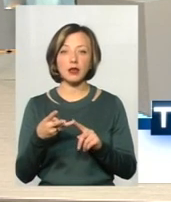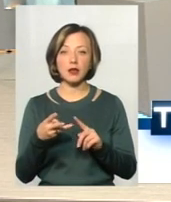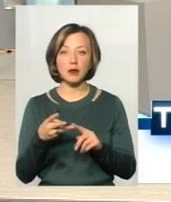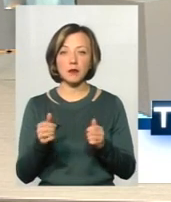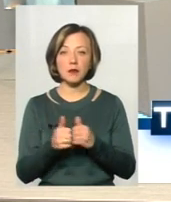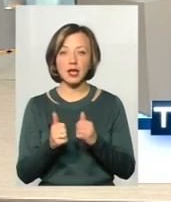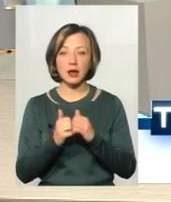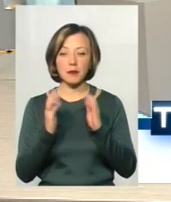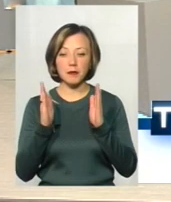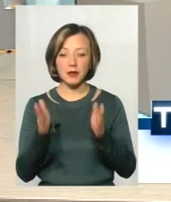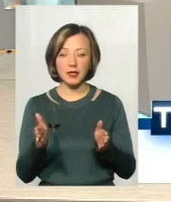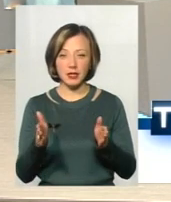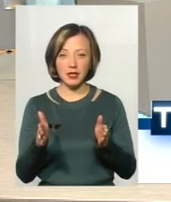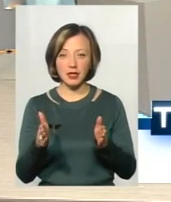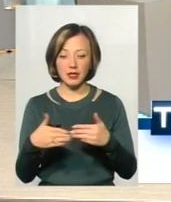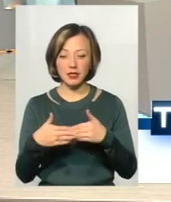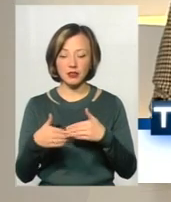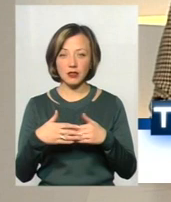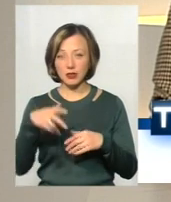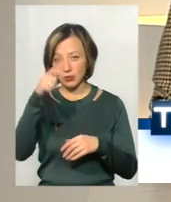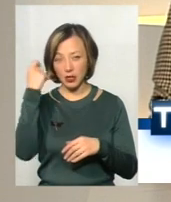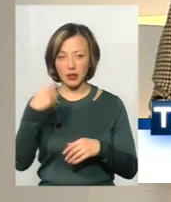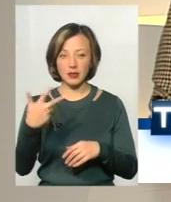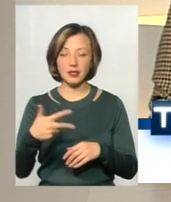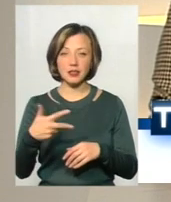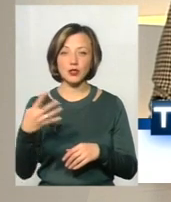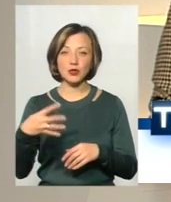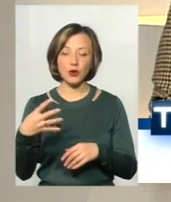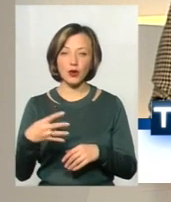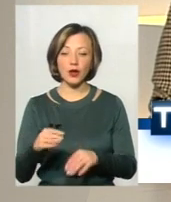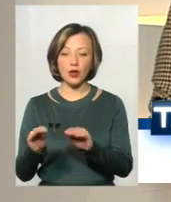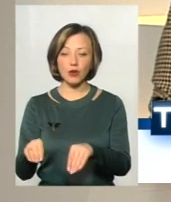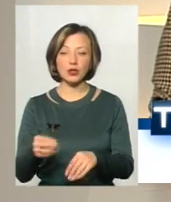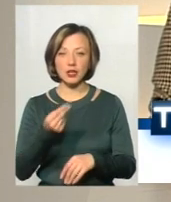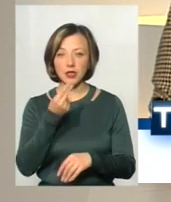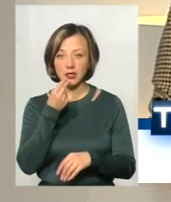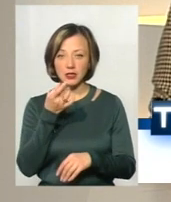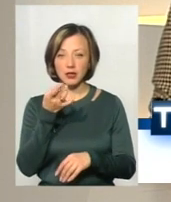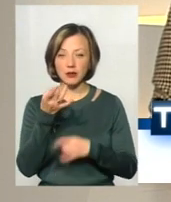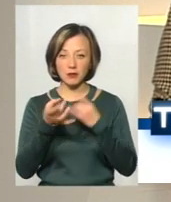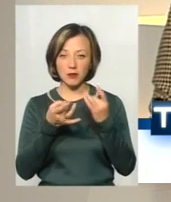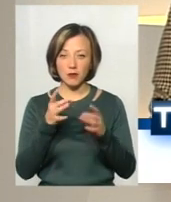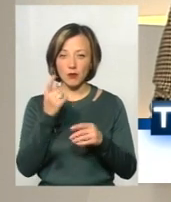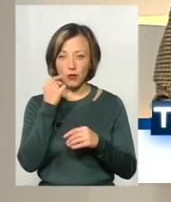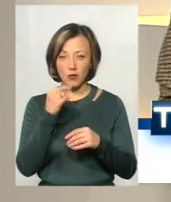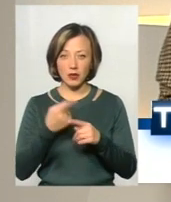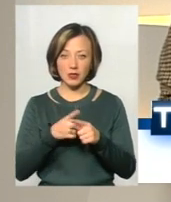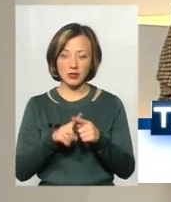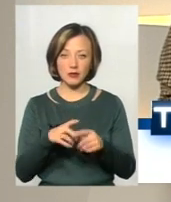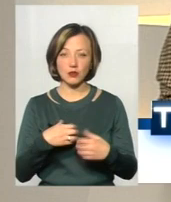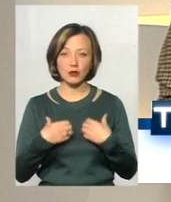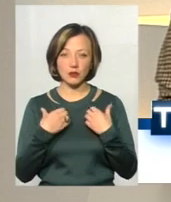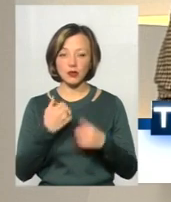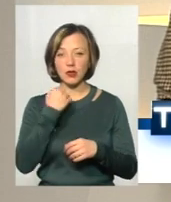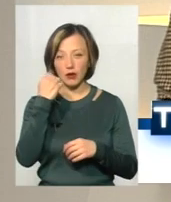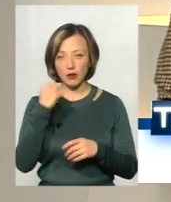під'їзду, коли жара була 30-40, ложать їм їсти, а потім мухи, і це все в під'їзді. Дякую.